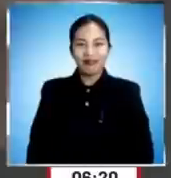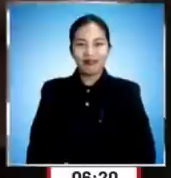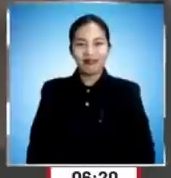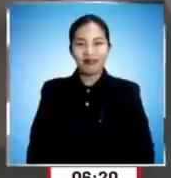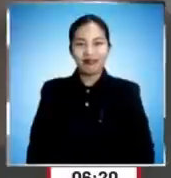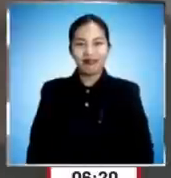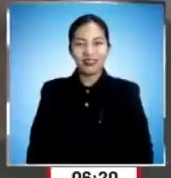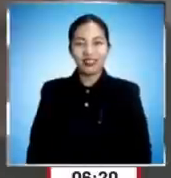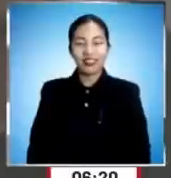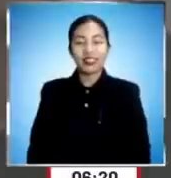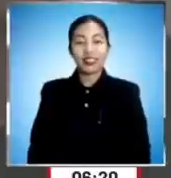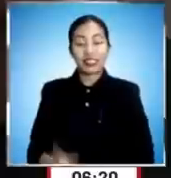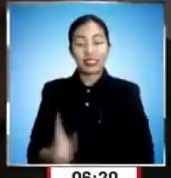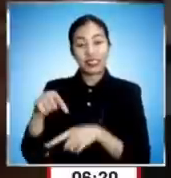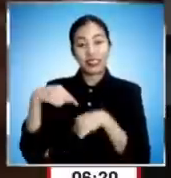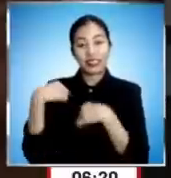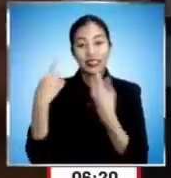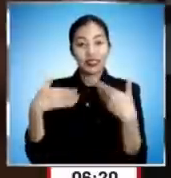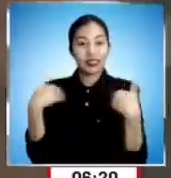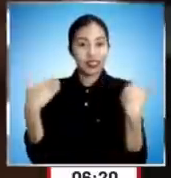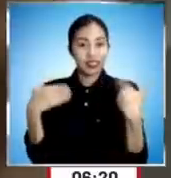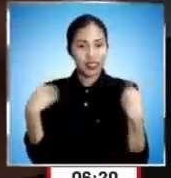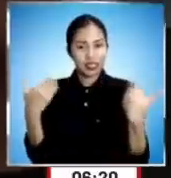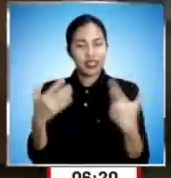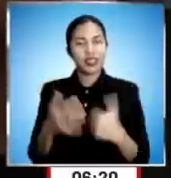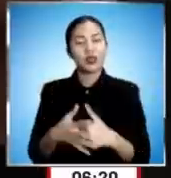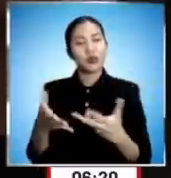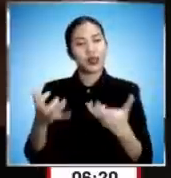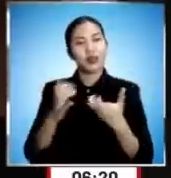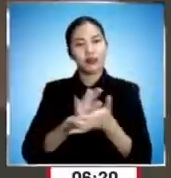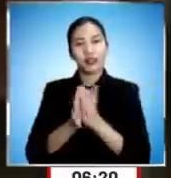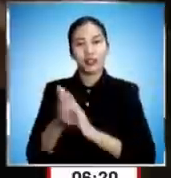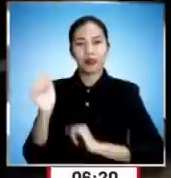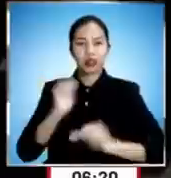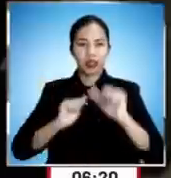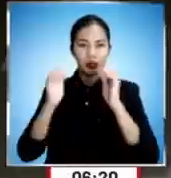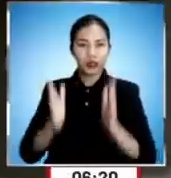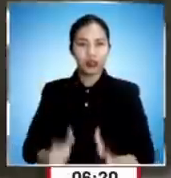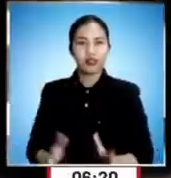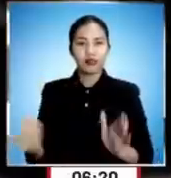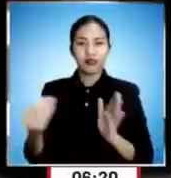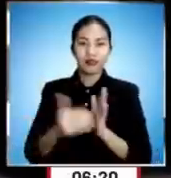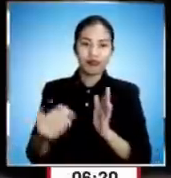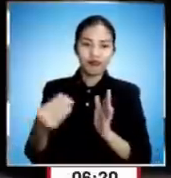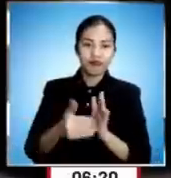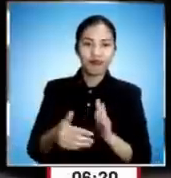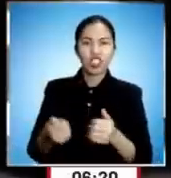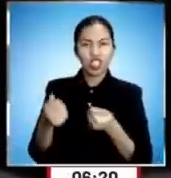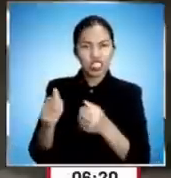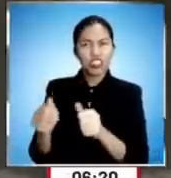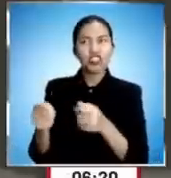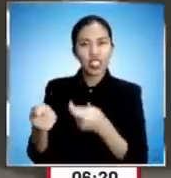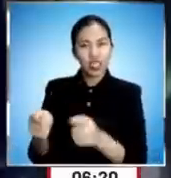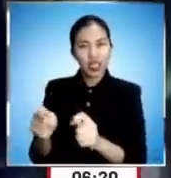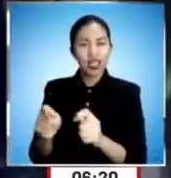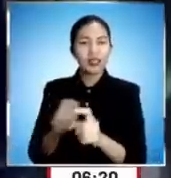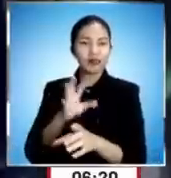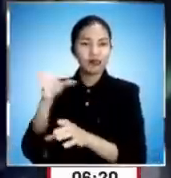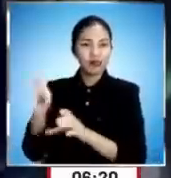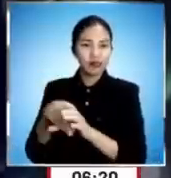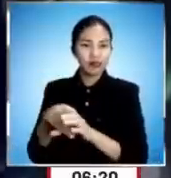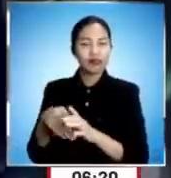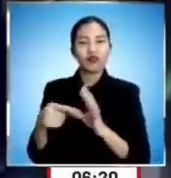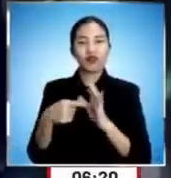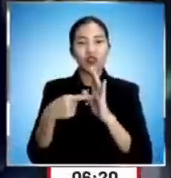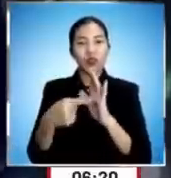Bata pa lang, pangarap na raw ni Chichi maging artista. Kaya makailang beses na rin siyang nag-audition sa reality shows. Ano naman